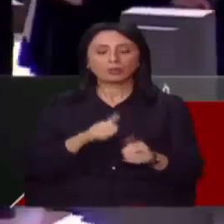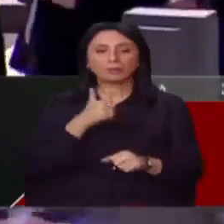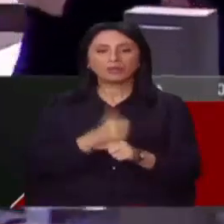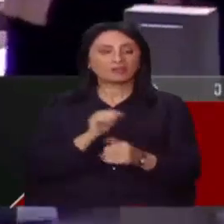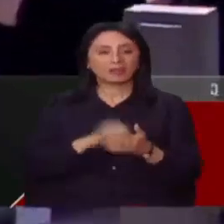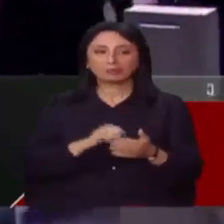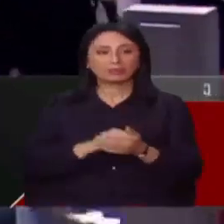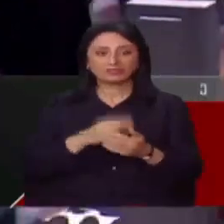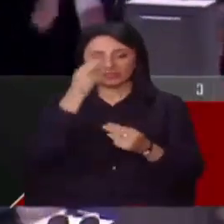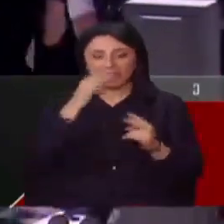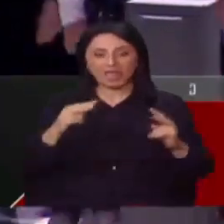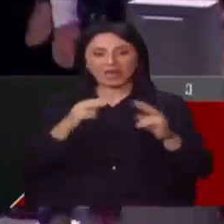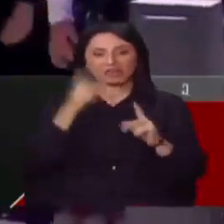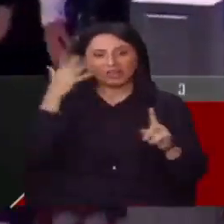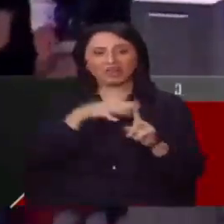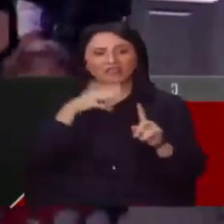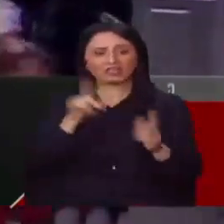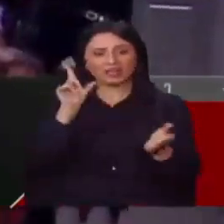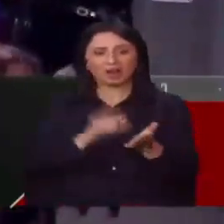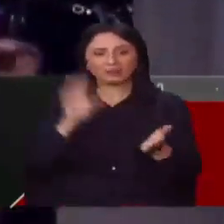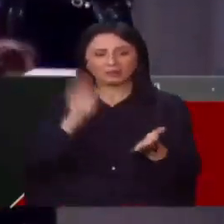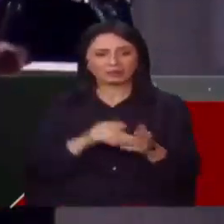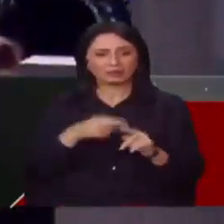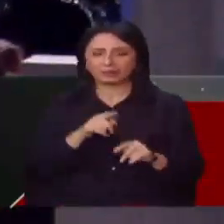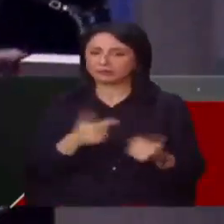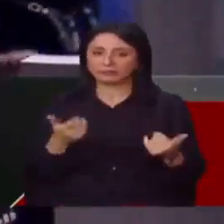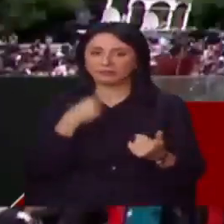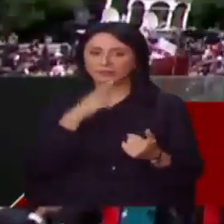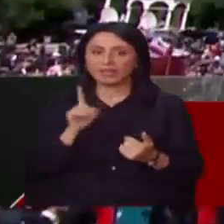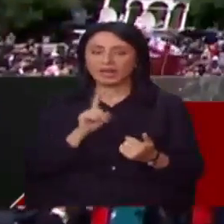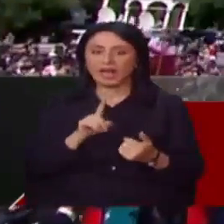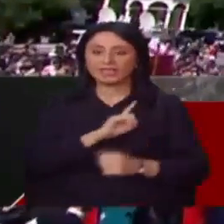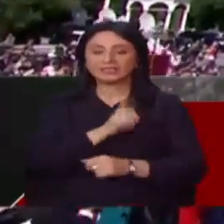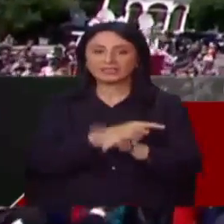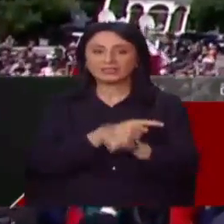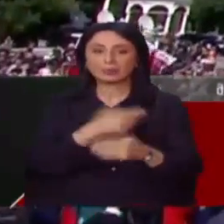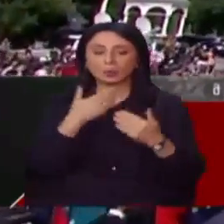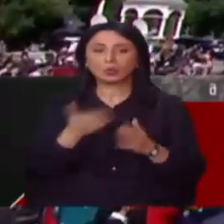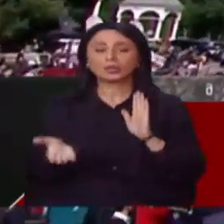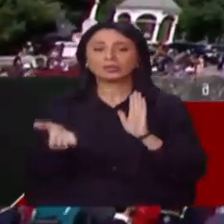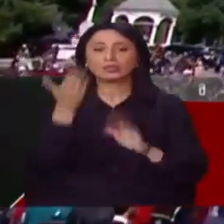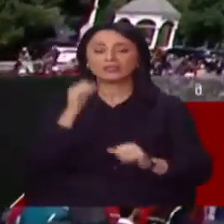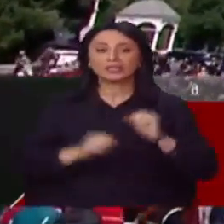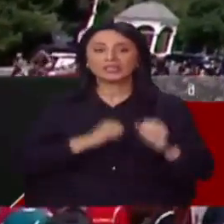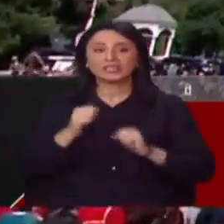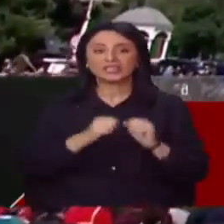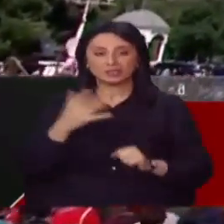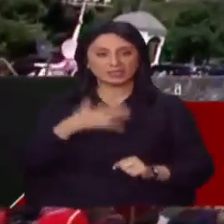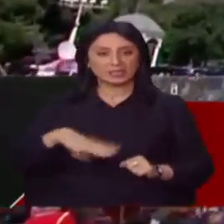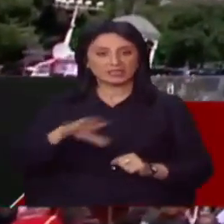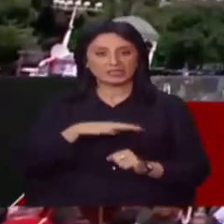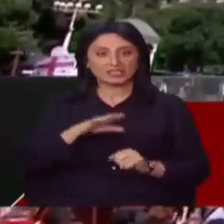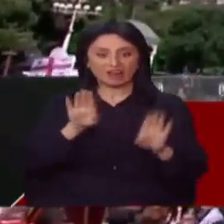მთავარ მიზეზად ეკლესიაზე თავდასხმებს ასახელებს და ამბობს, რომ გარკვეული ძალები უკვე დიდი ხანია ცდილობენ